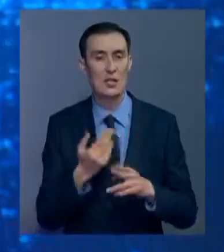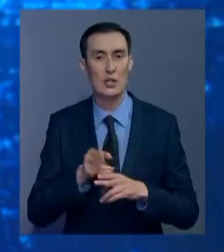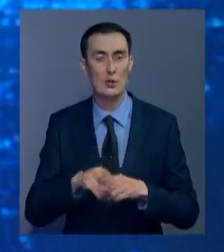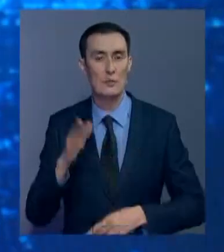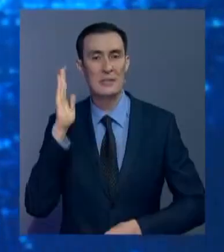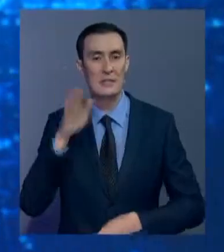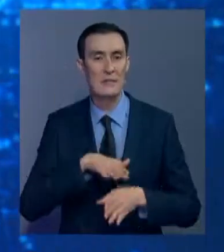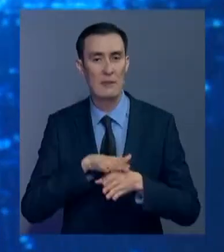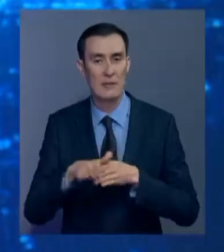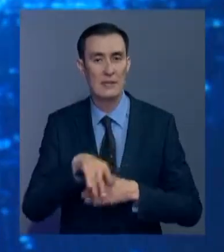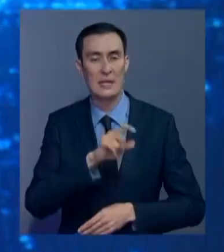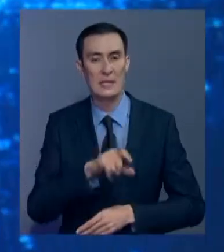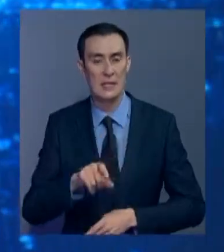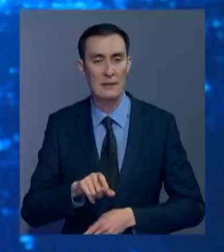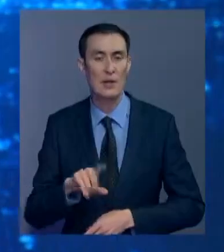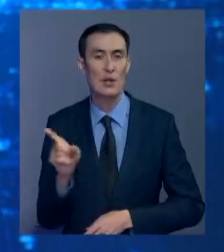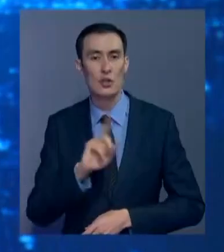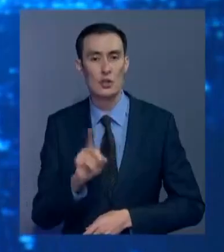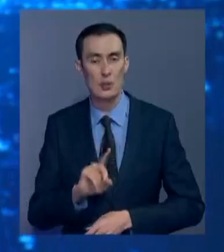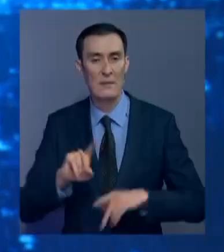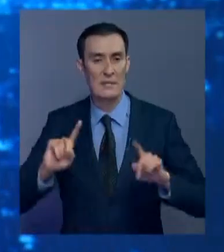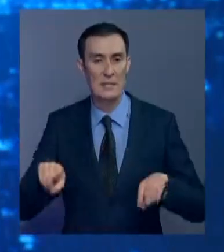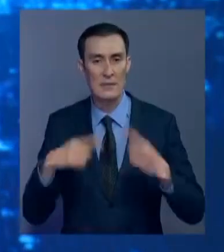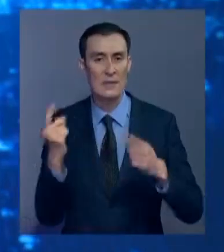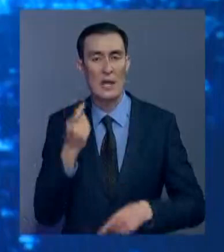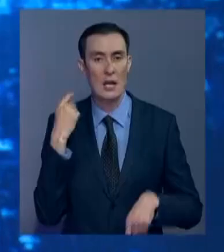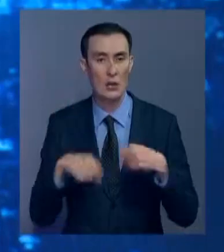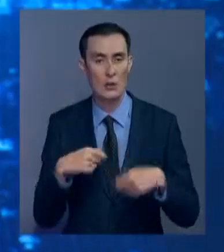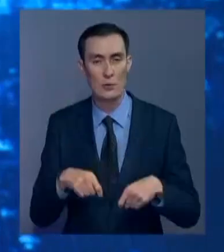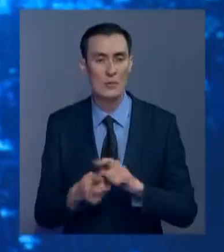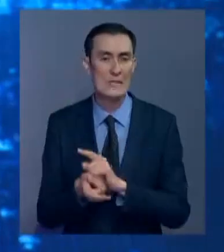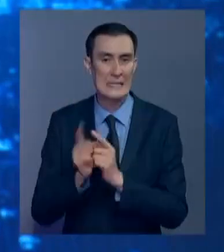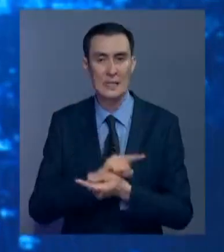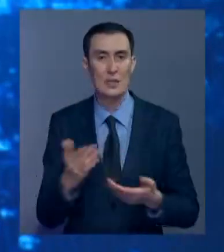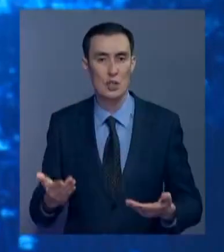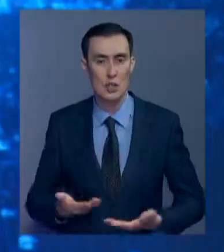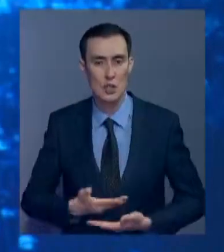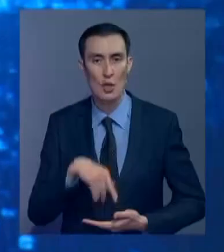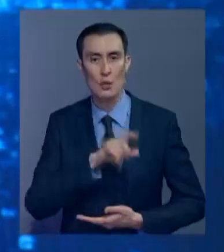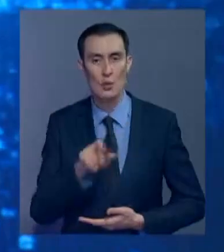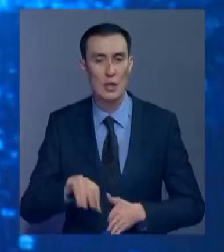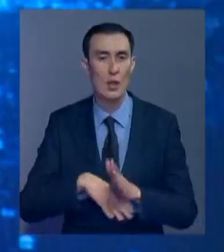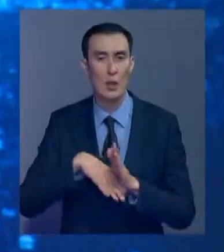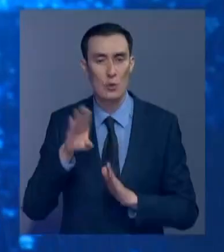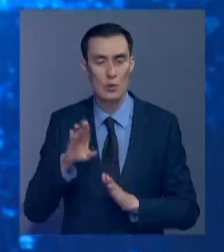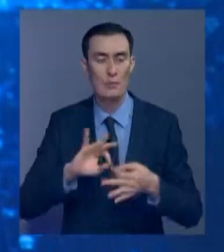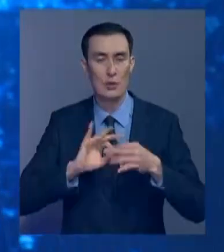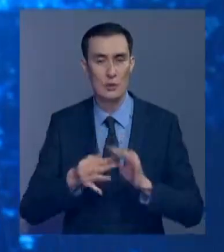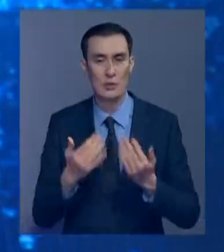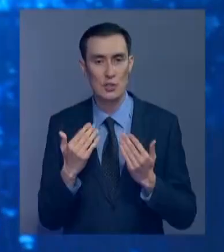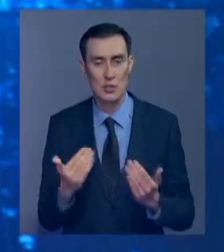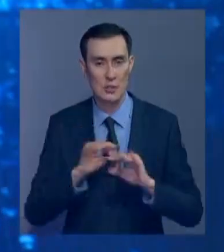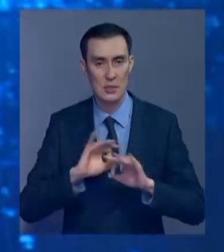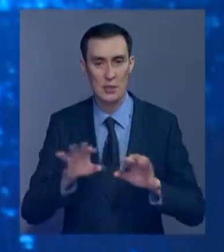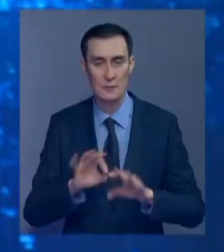которые предстоит выполнить казахстанцам, чтобы восстановить экономику и сделать жизнь людей лучше. Подробности в